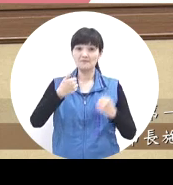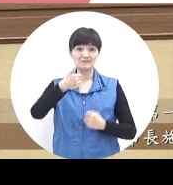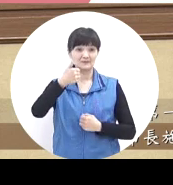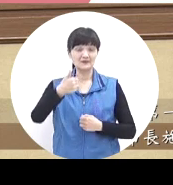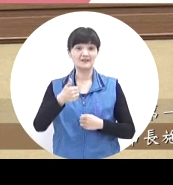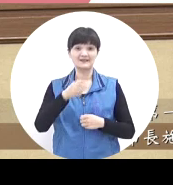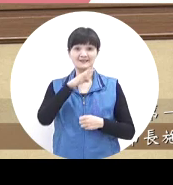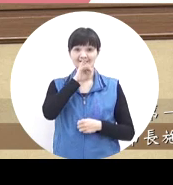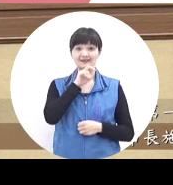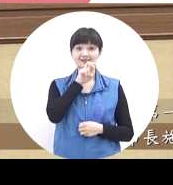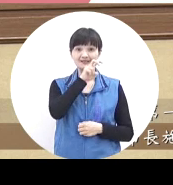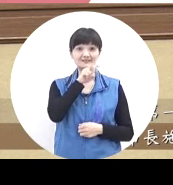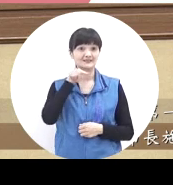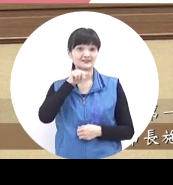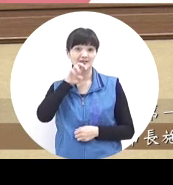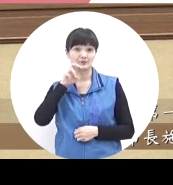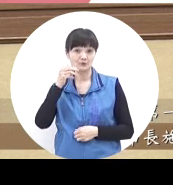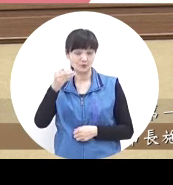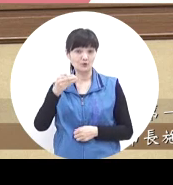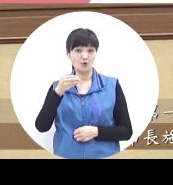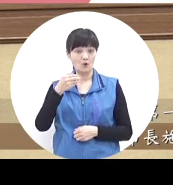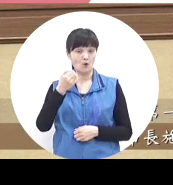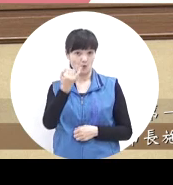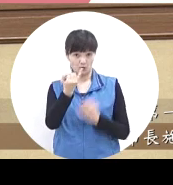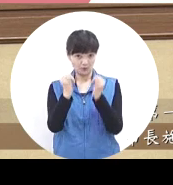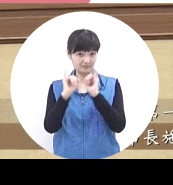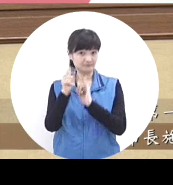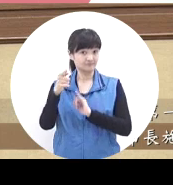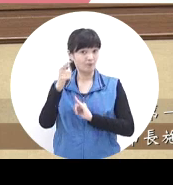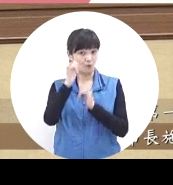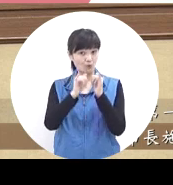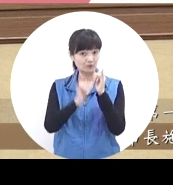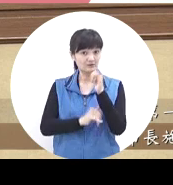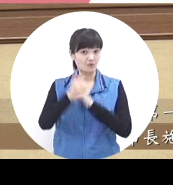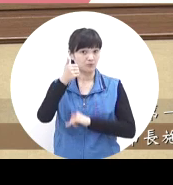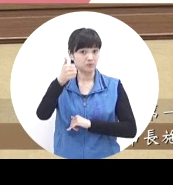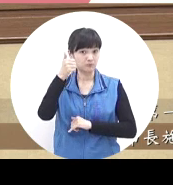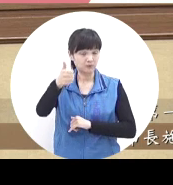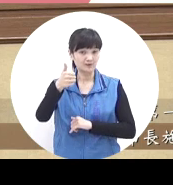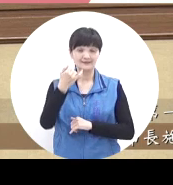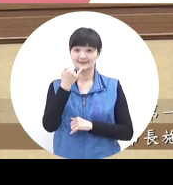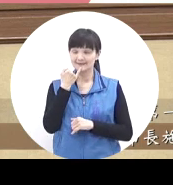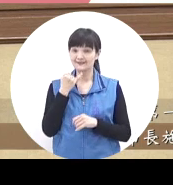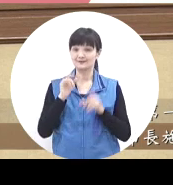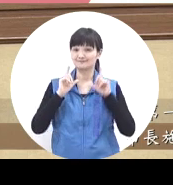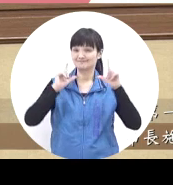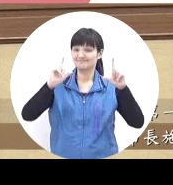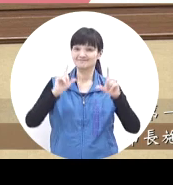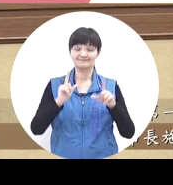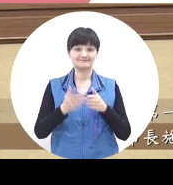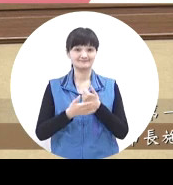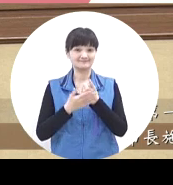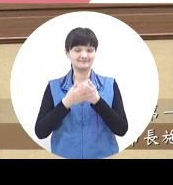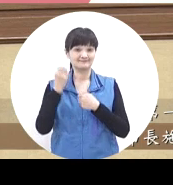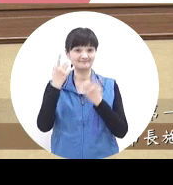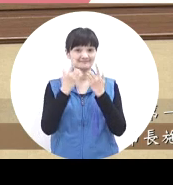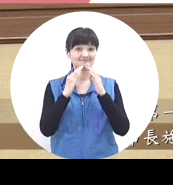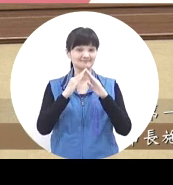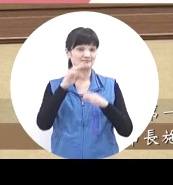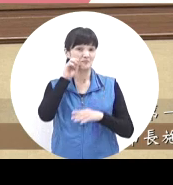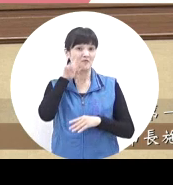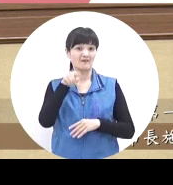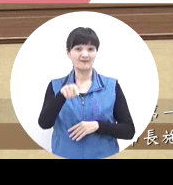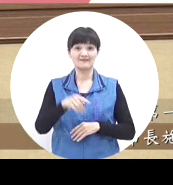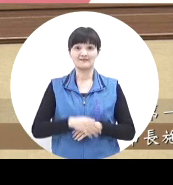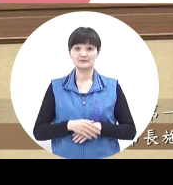勇敢女性的故事，来丰富我们整个城市的特色。今年特别得到政府政